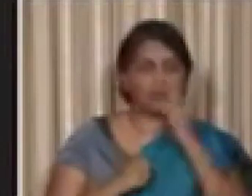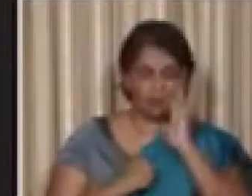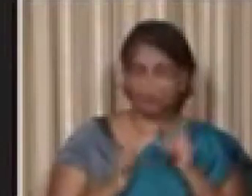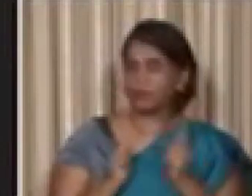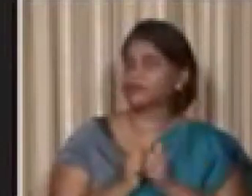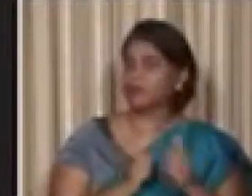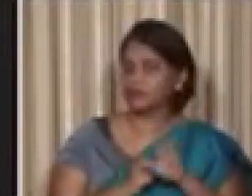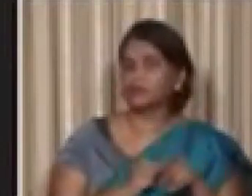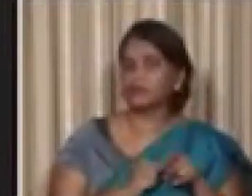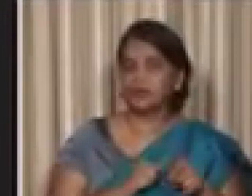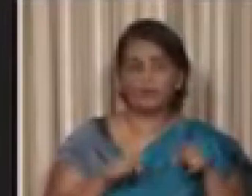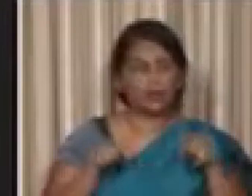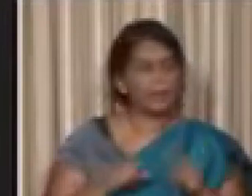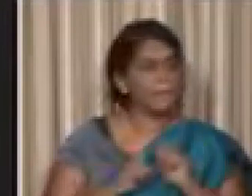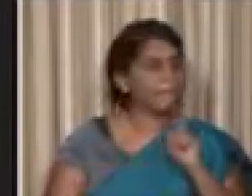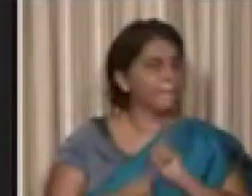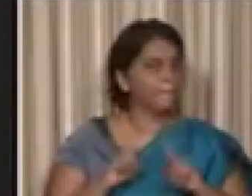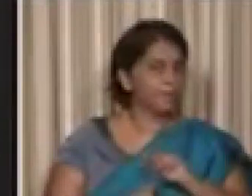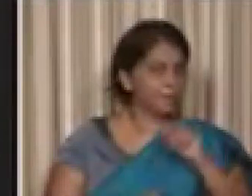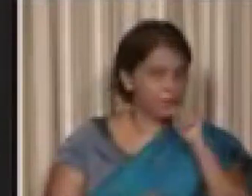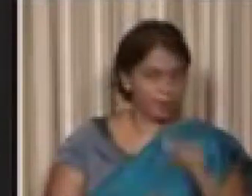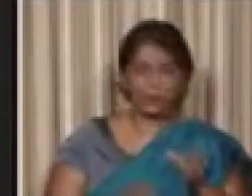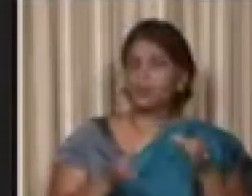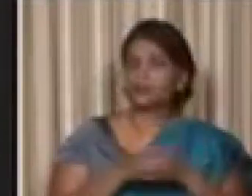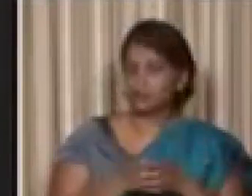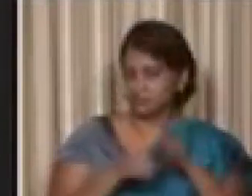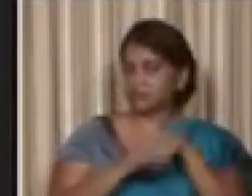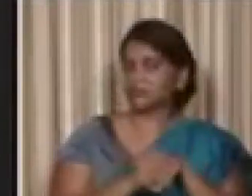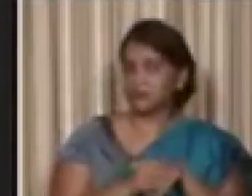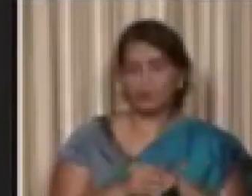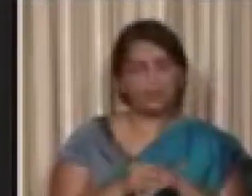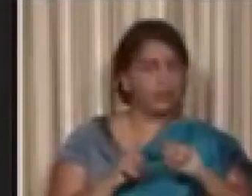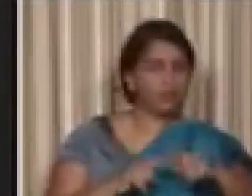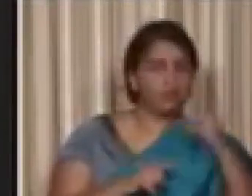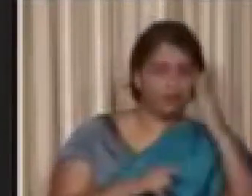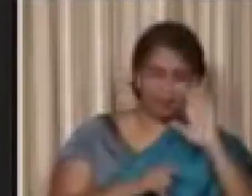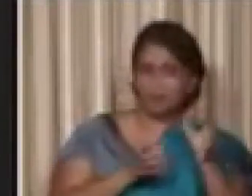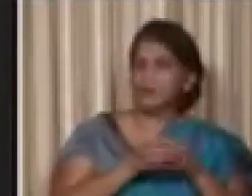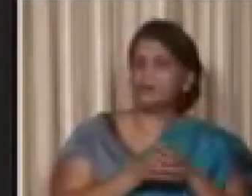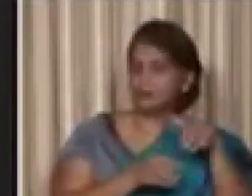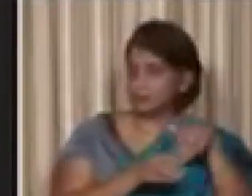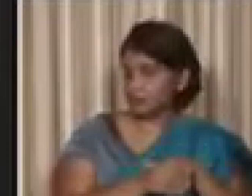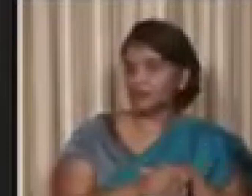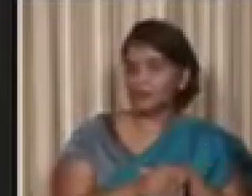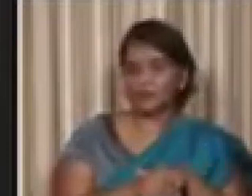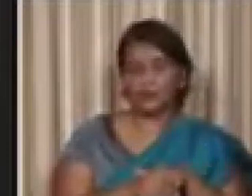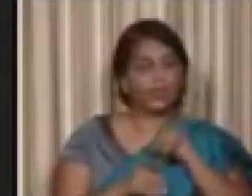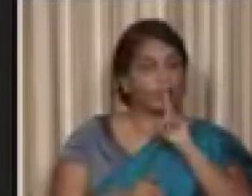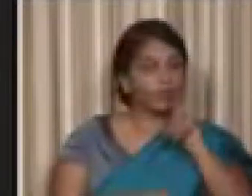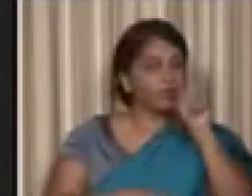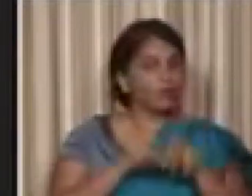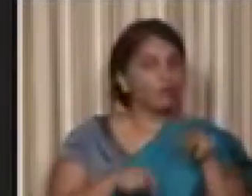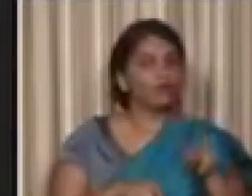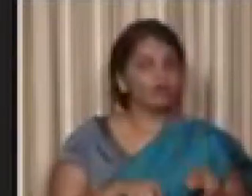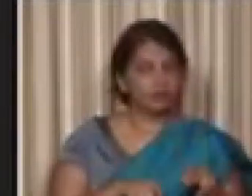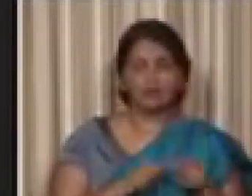කරා. දැන් පාර්ලිමේන්තුවේ නිල වශයෙන් පත් වෙන කණ්ඩායම් ඉන්නවා. ඊට අමතරව මේ ස්වාධීන කණ්ඩායම් වල කියලා කියා ගන්න කට්ටිය තමයි